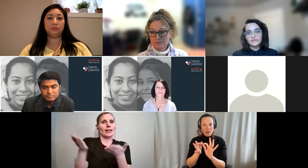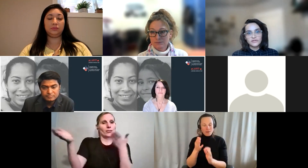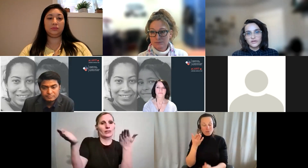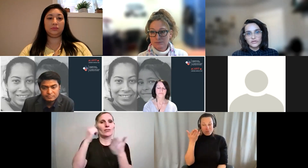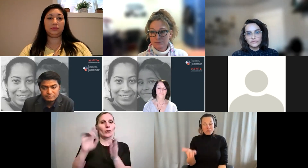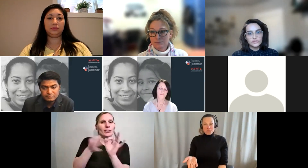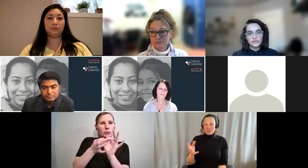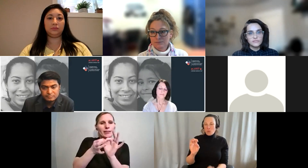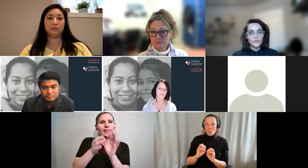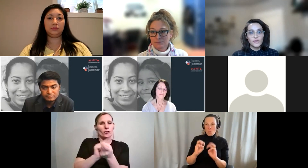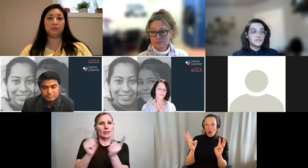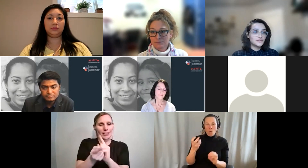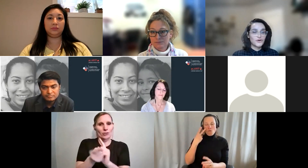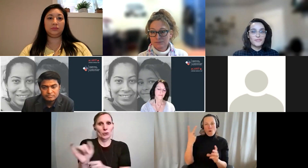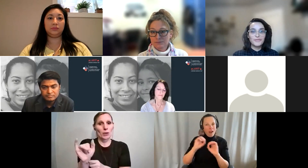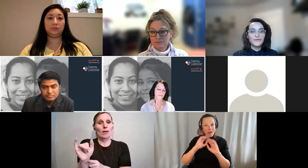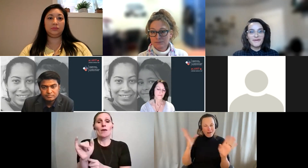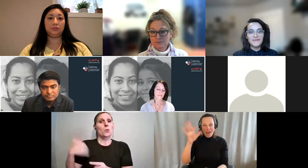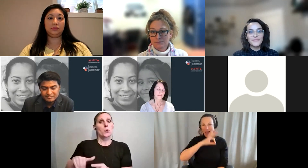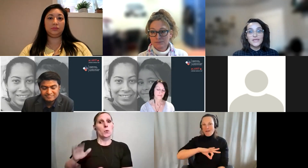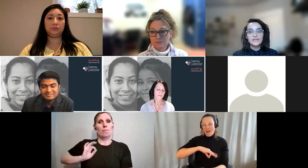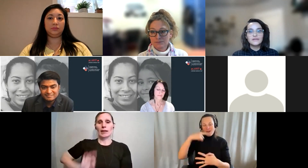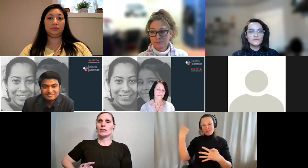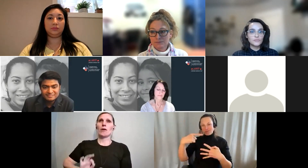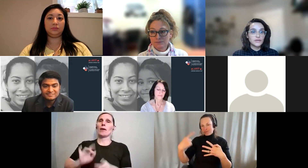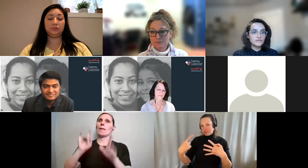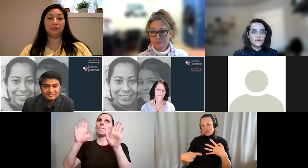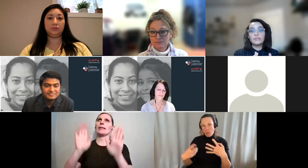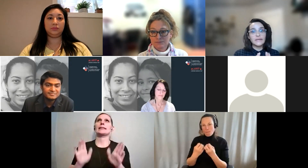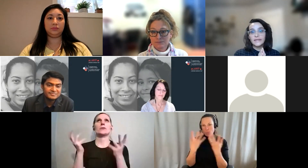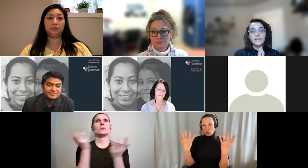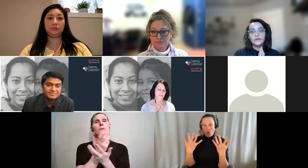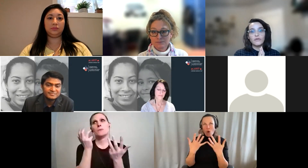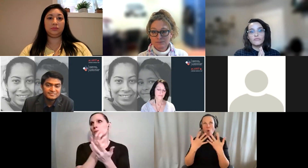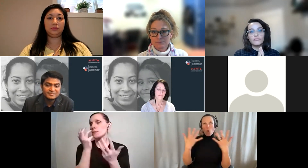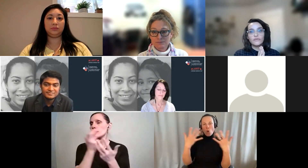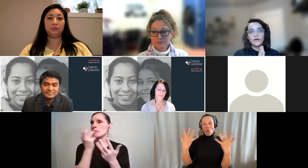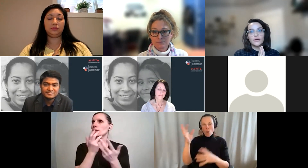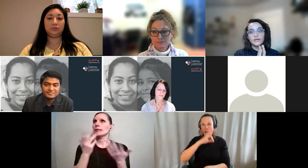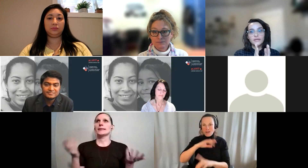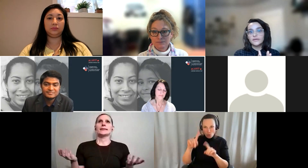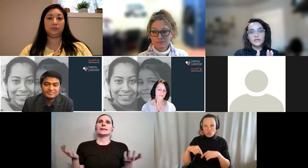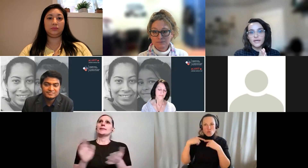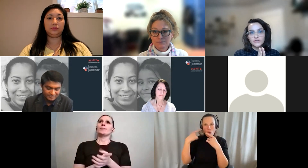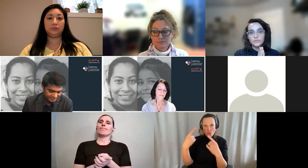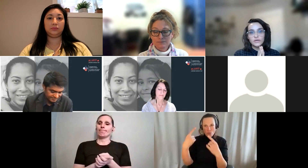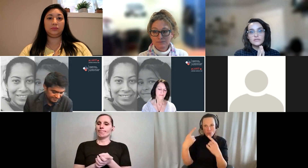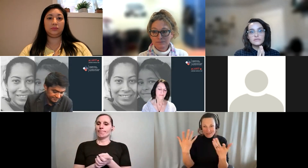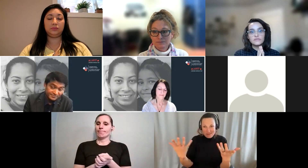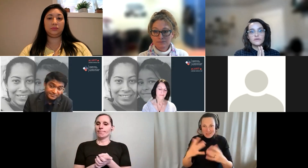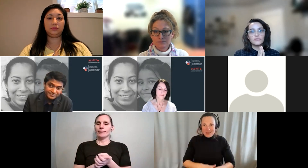Les bienfaits sont gigantesques et quasiment indescriptibles depuis le début de